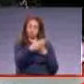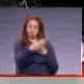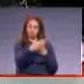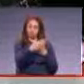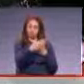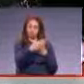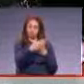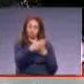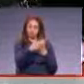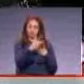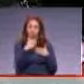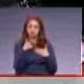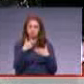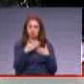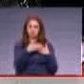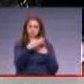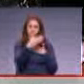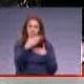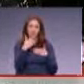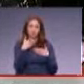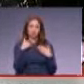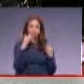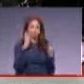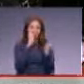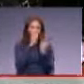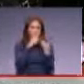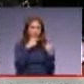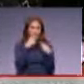لا ولا بتبتعدي؟ لا ببعد.